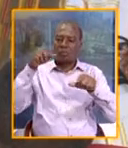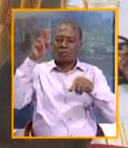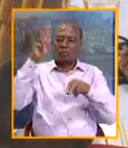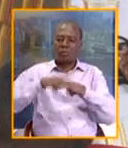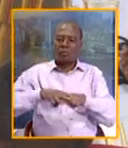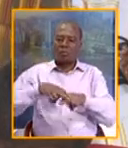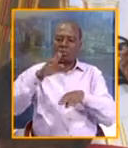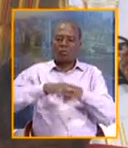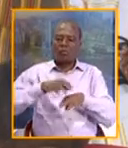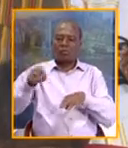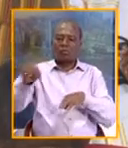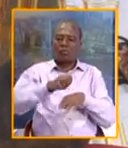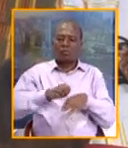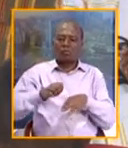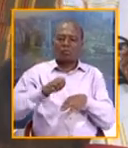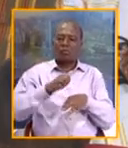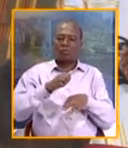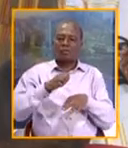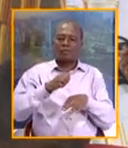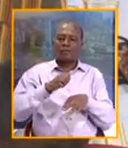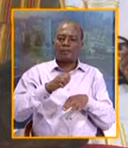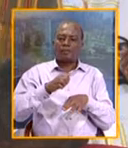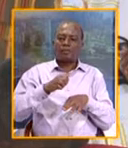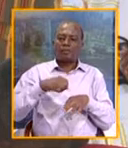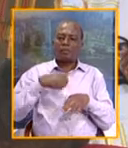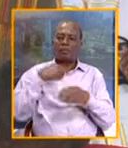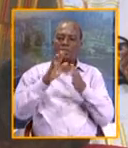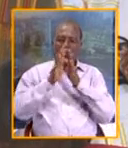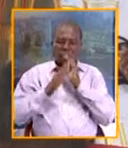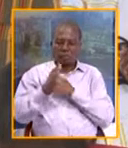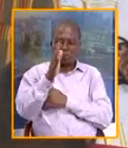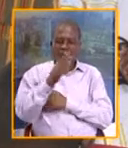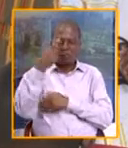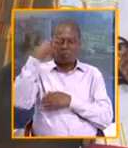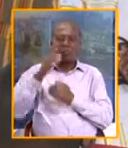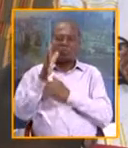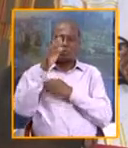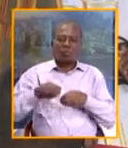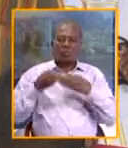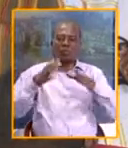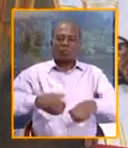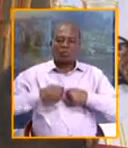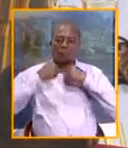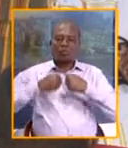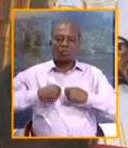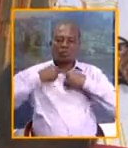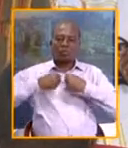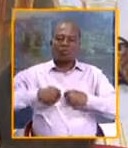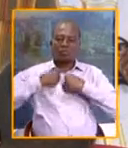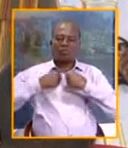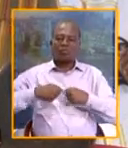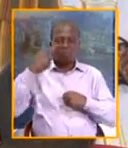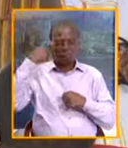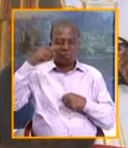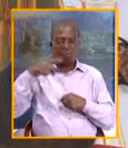et que tu peux pour vous équiper dieu pour que dieu continue de vous renforcer vous donnez la santé et que